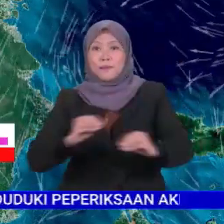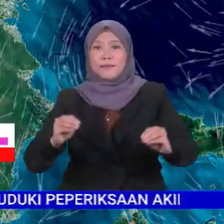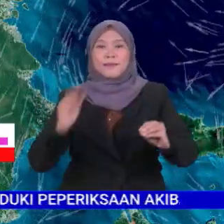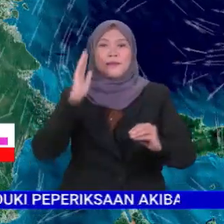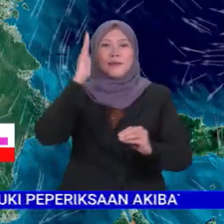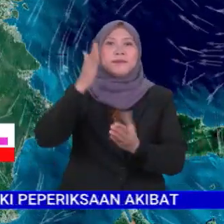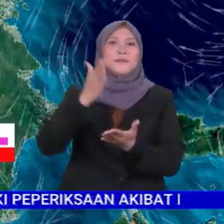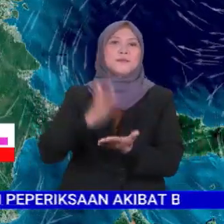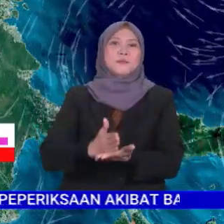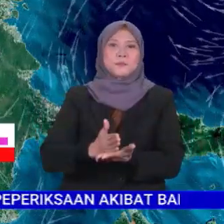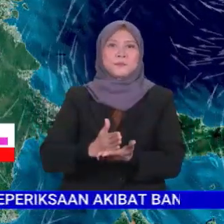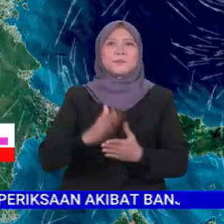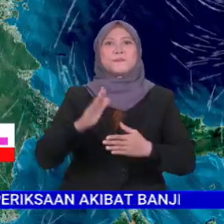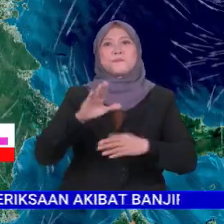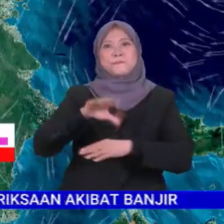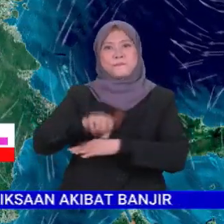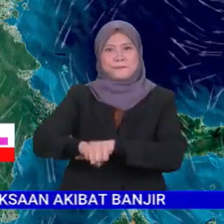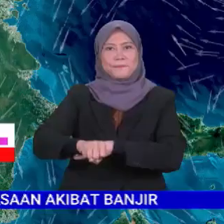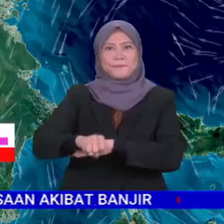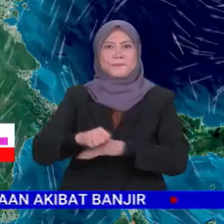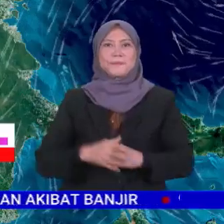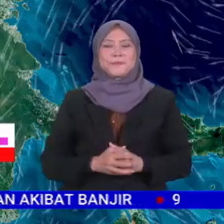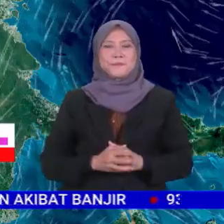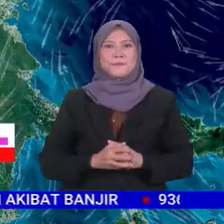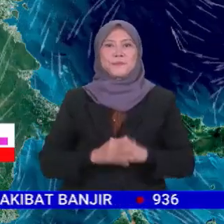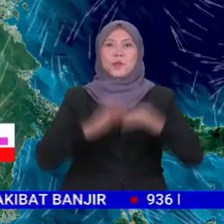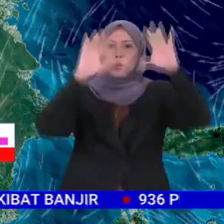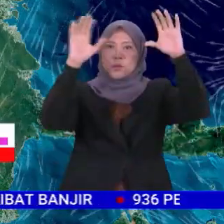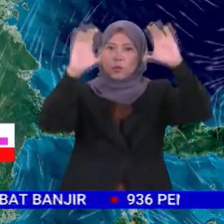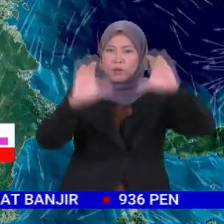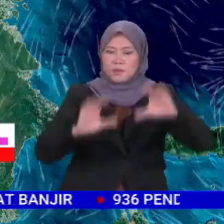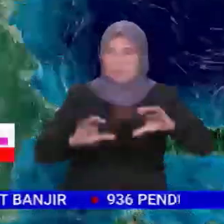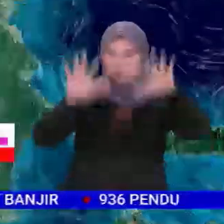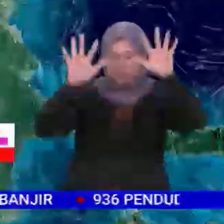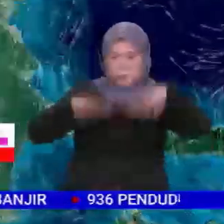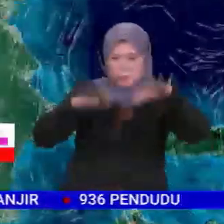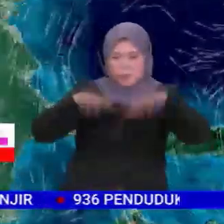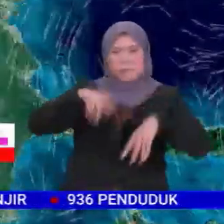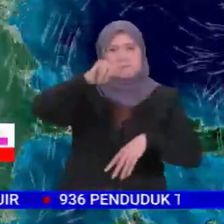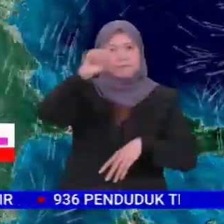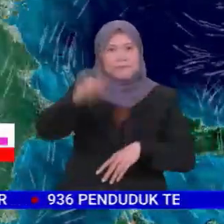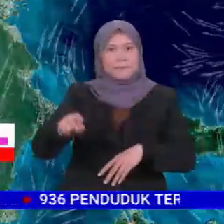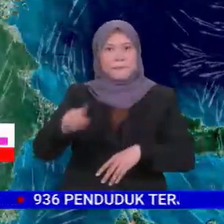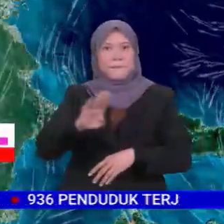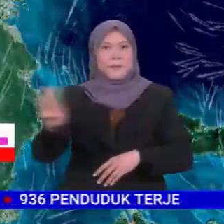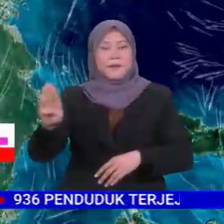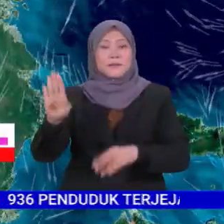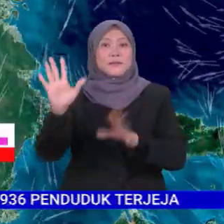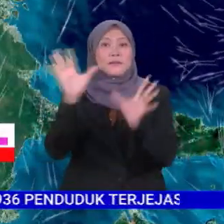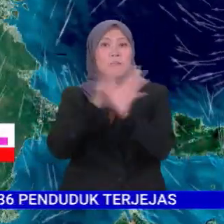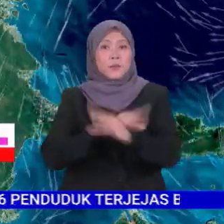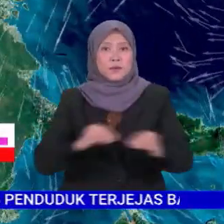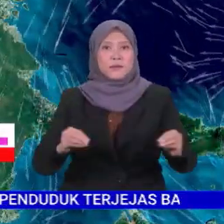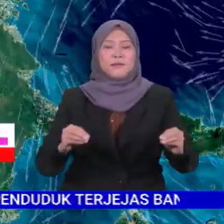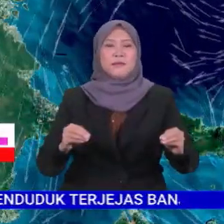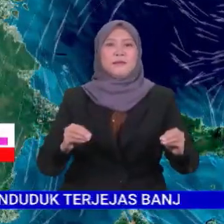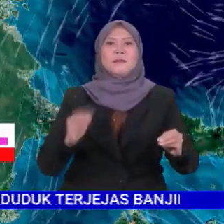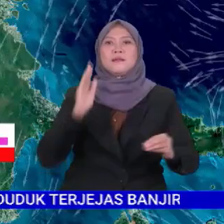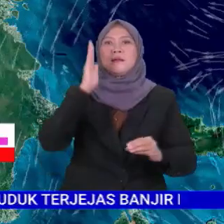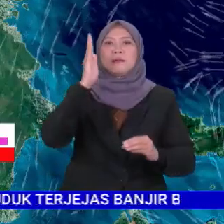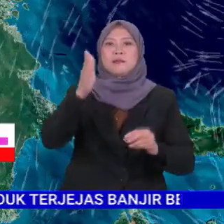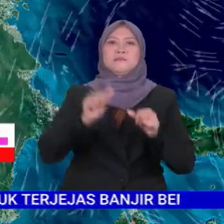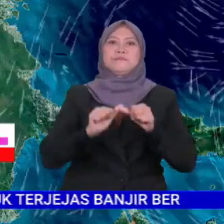akan beransur reda menjelang awal malam. Namun begitu, cuaca hujan lebat dan ribut petir yang berlaku di sekitar barat Sarawak ini berpotensi